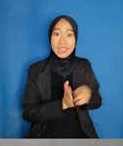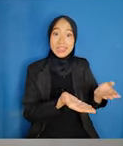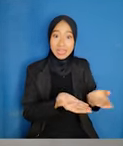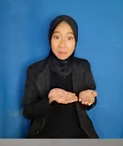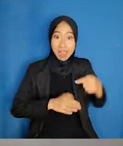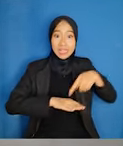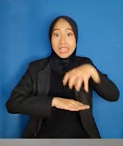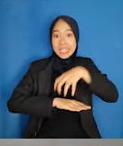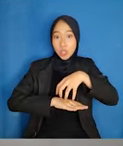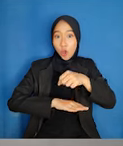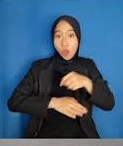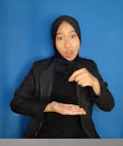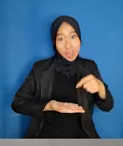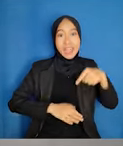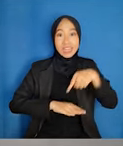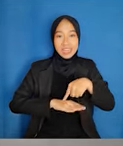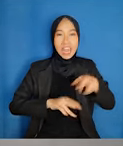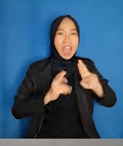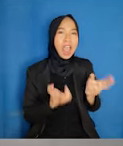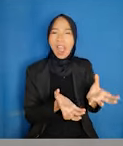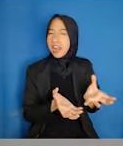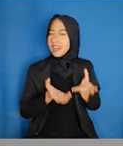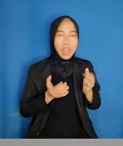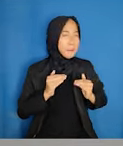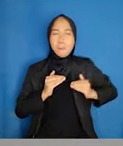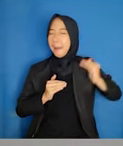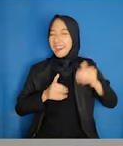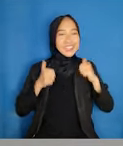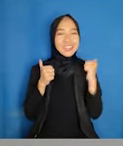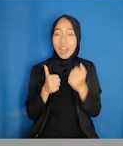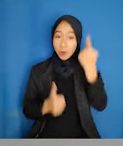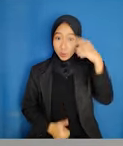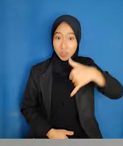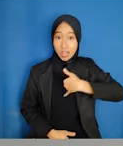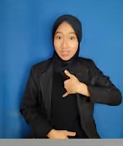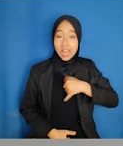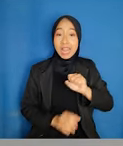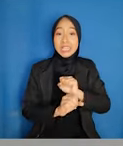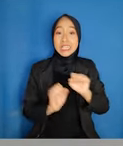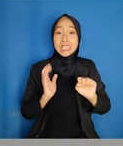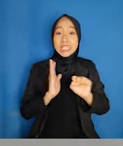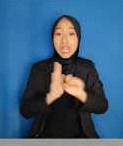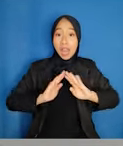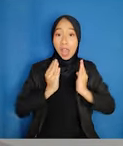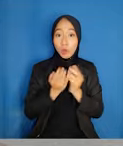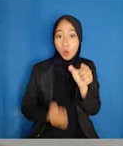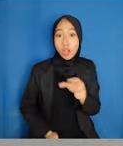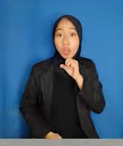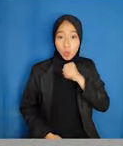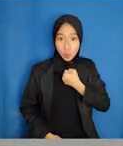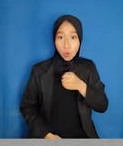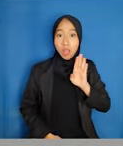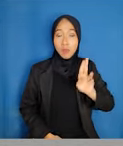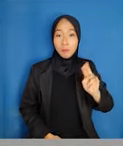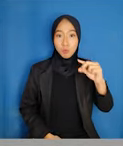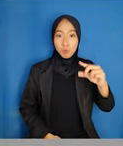SMP ini adalah hadiah yang terindah buat saya selaku orang tua Bunga. Selaku orang tua,